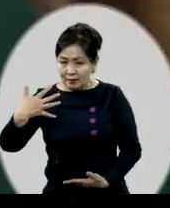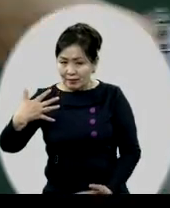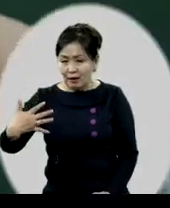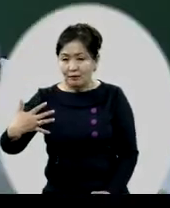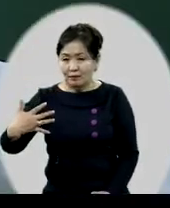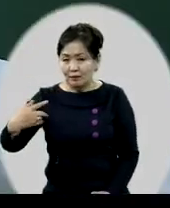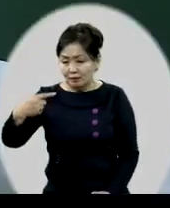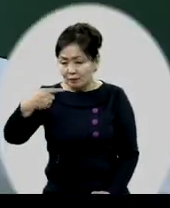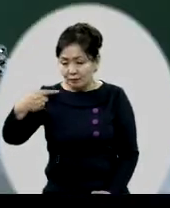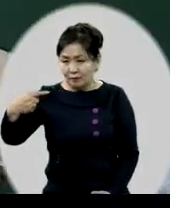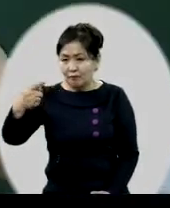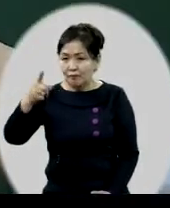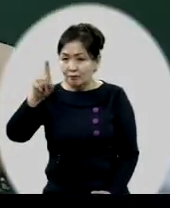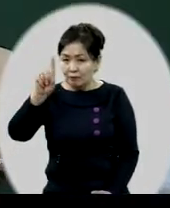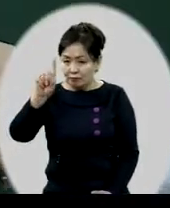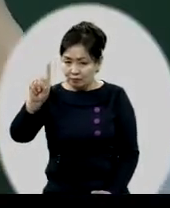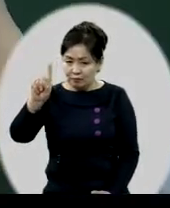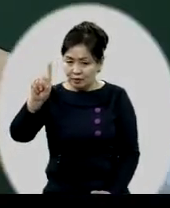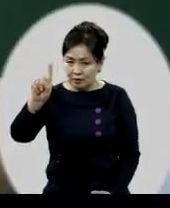Хэдийн хэсгийн нөгөө савнд хийлээ?